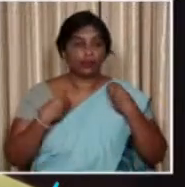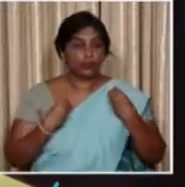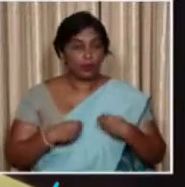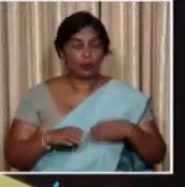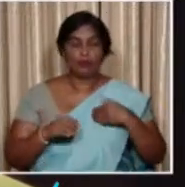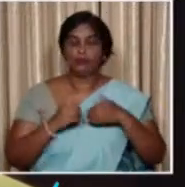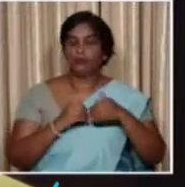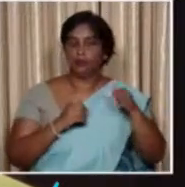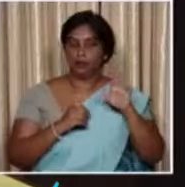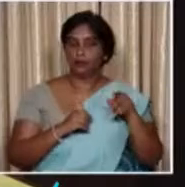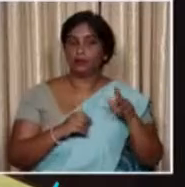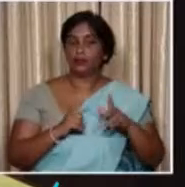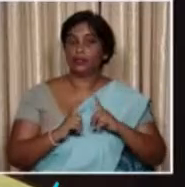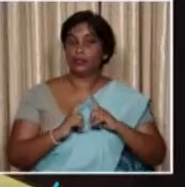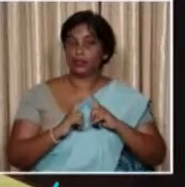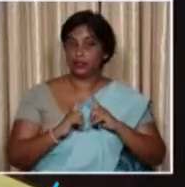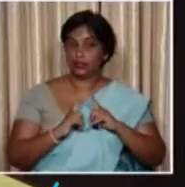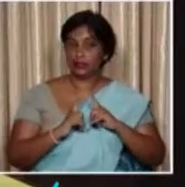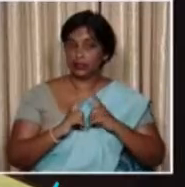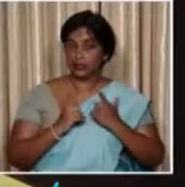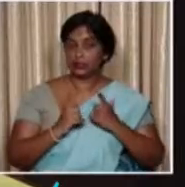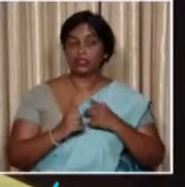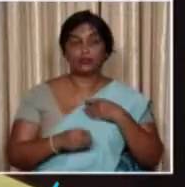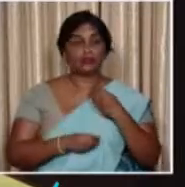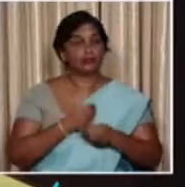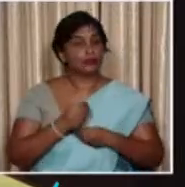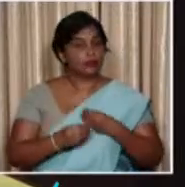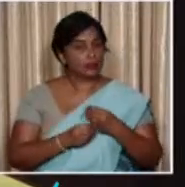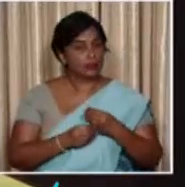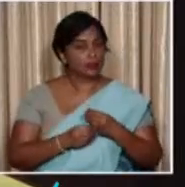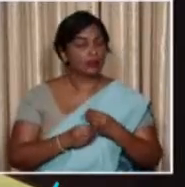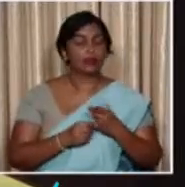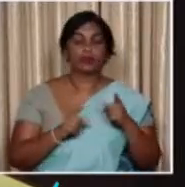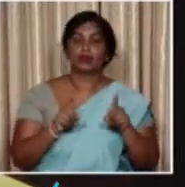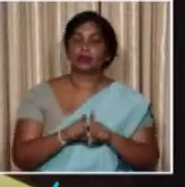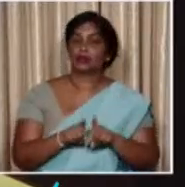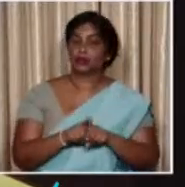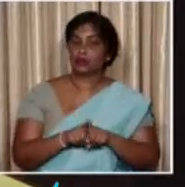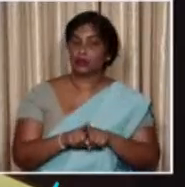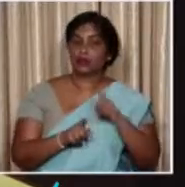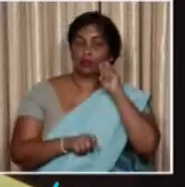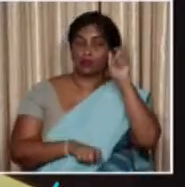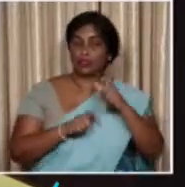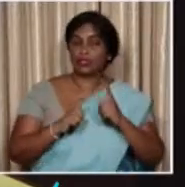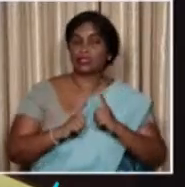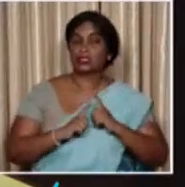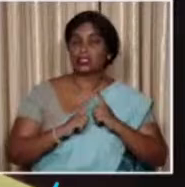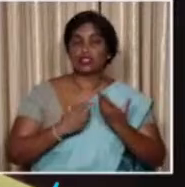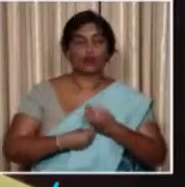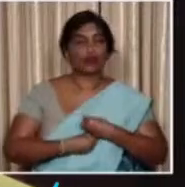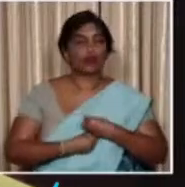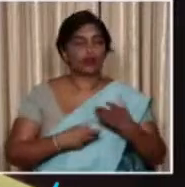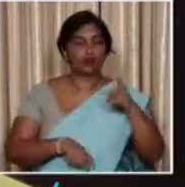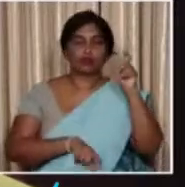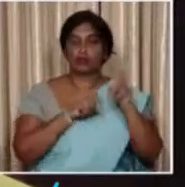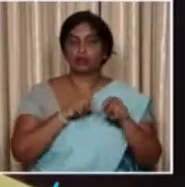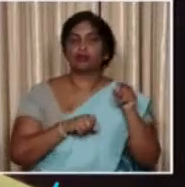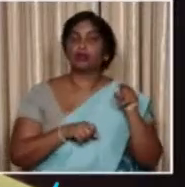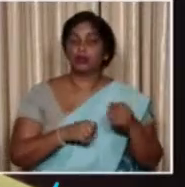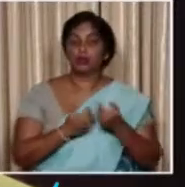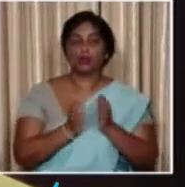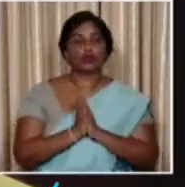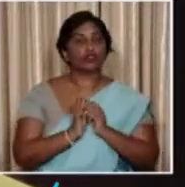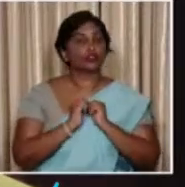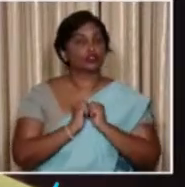තුළ ජීවිත, ජීවනෝපාය, ඒ වගේම ජන ජීවිත විනාශ වුණු කණ්ඩායම් ස්වයන්